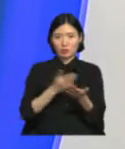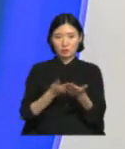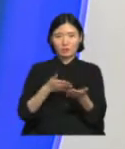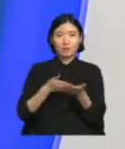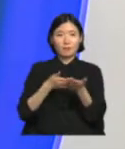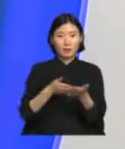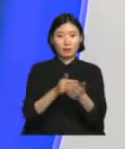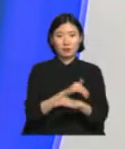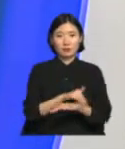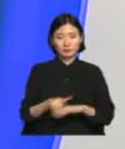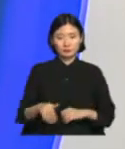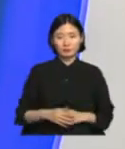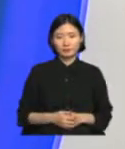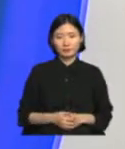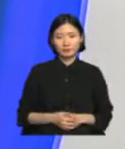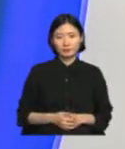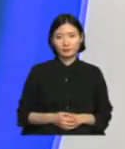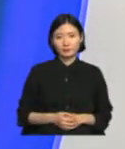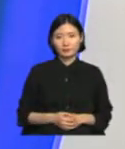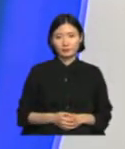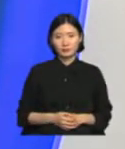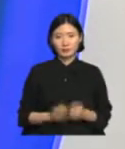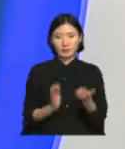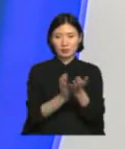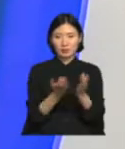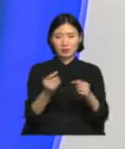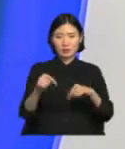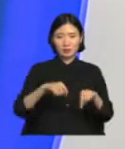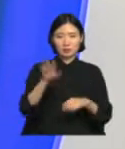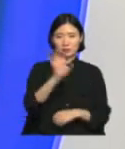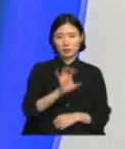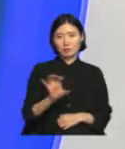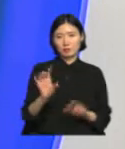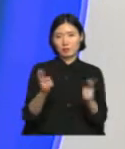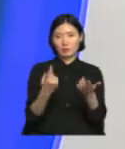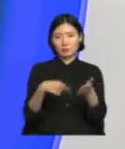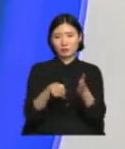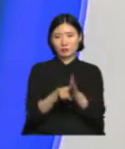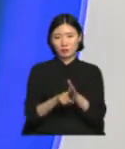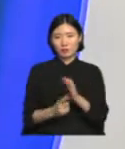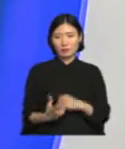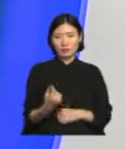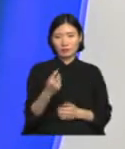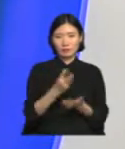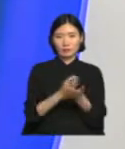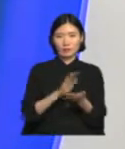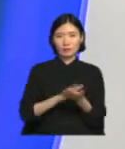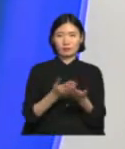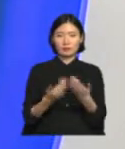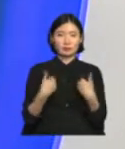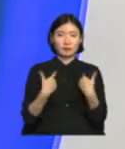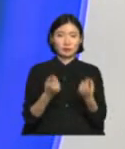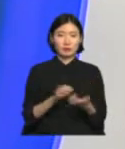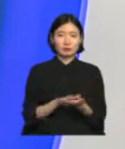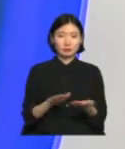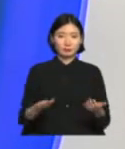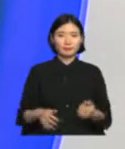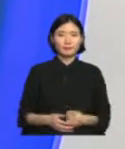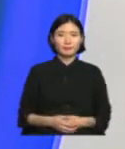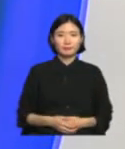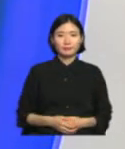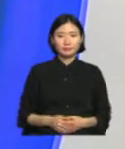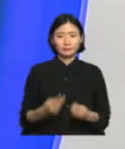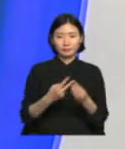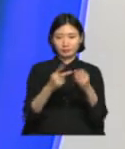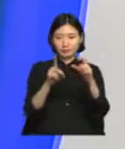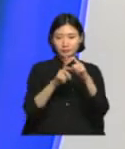건의하겠다는 입장인데요. 이런 엇박자 행정이 되풀이되지 않기 위해서라도 조속한 법 개정이 필요해 보입니다. 두